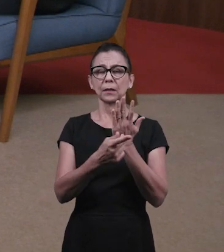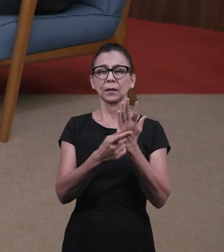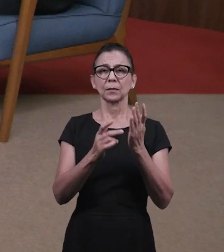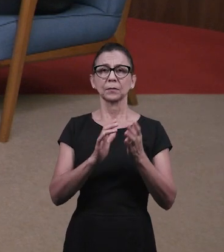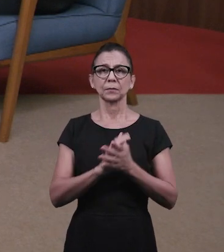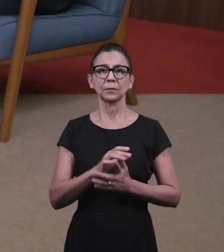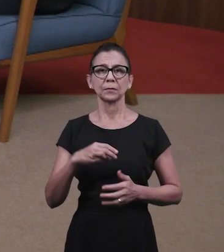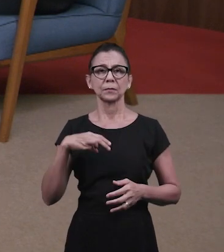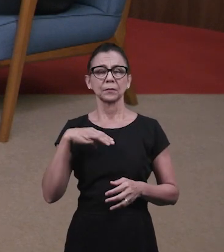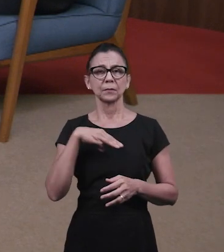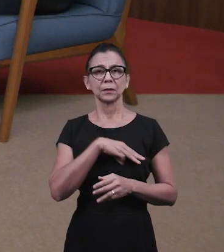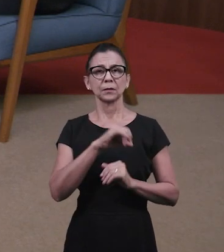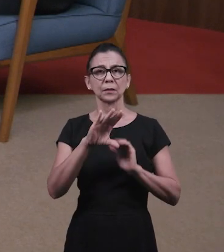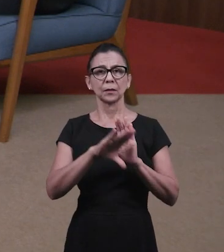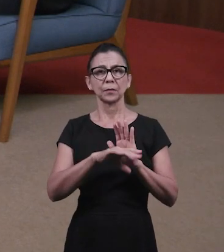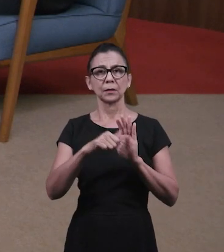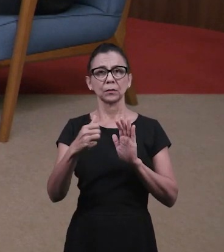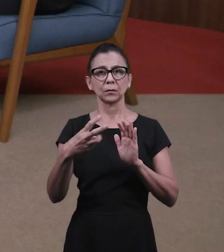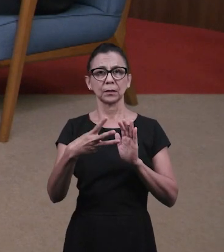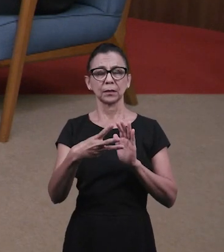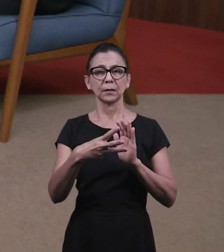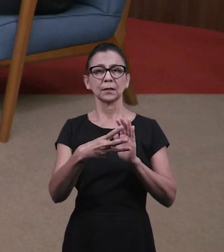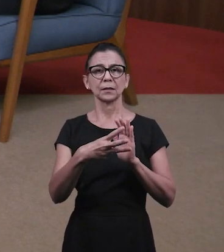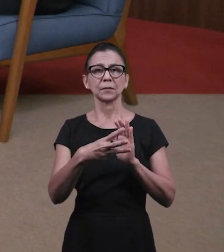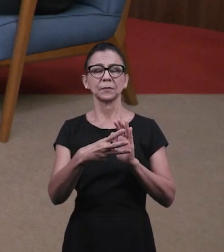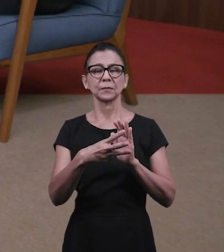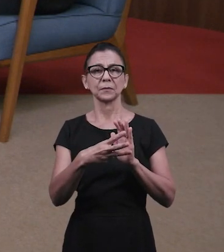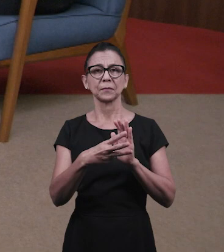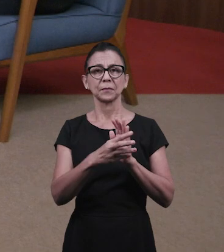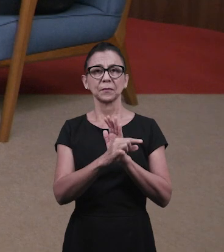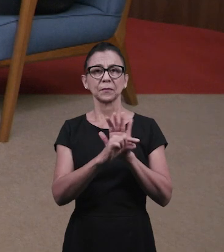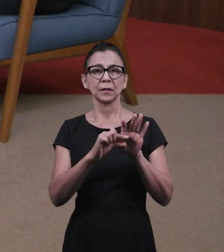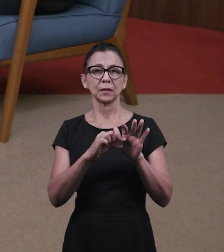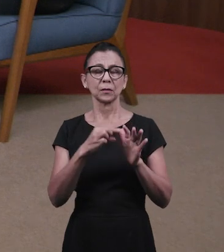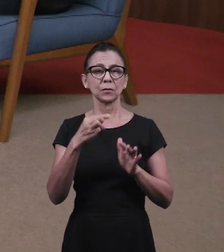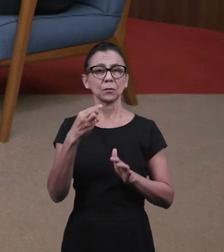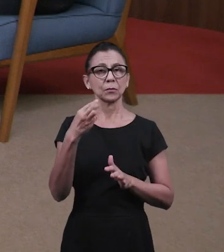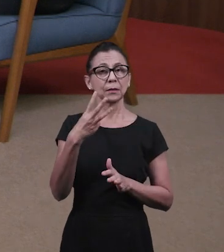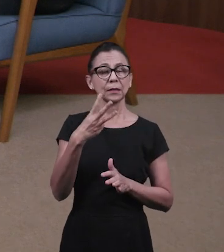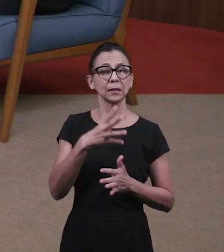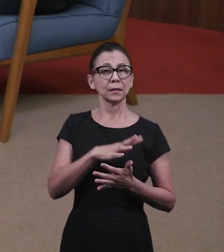Matthieu, chapitre 13, la première partie du verset 3.